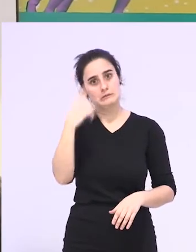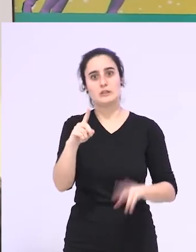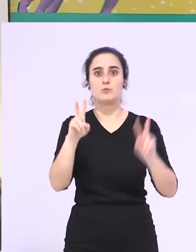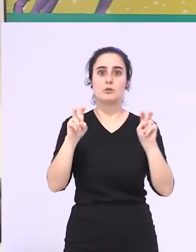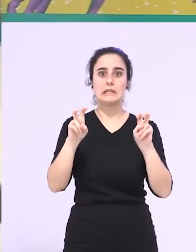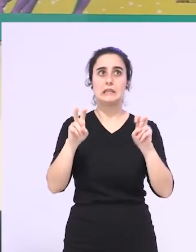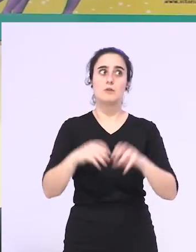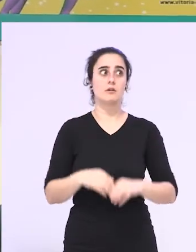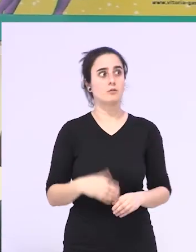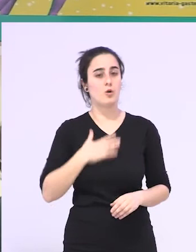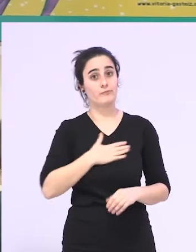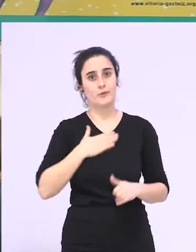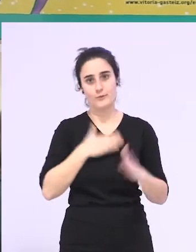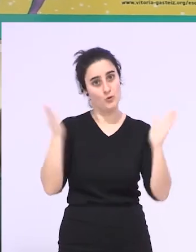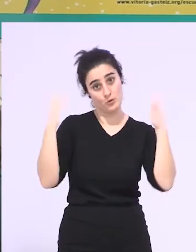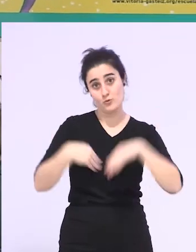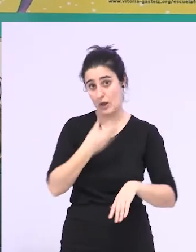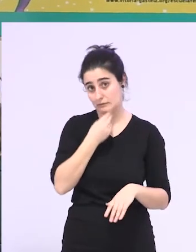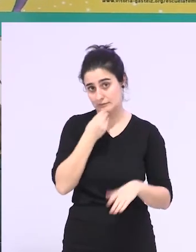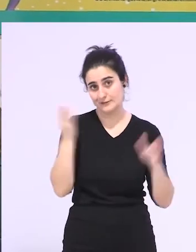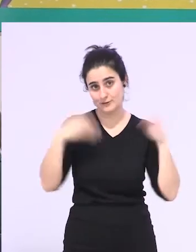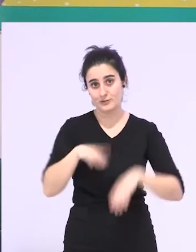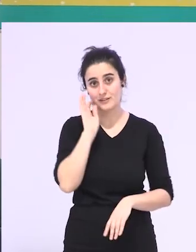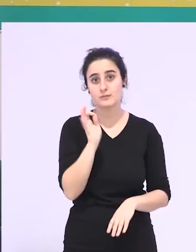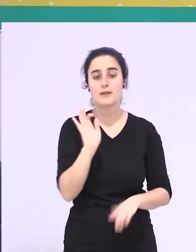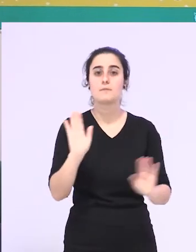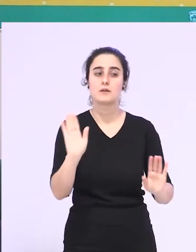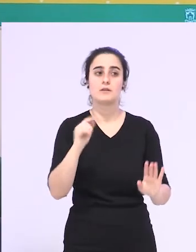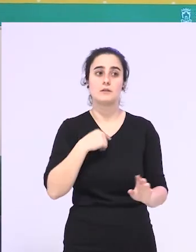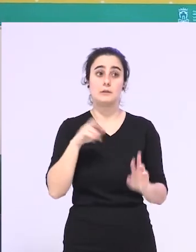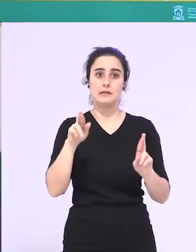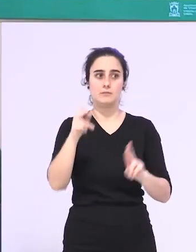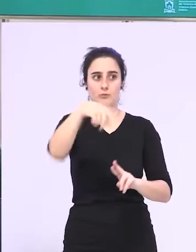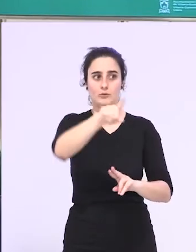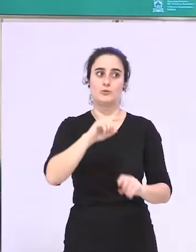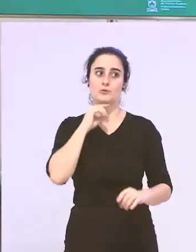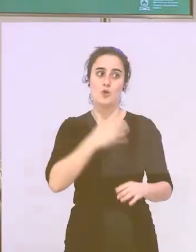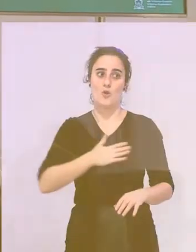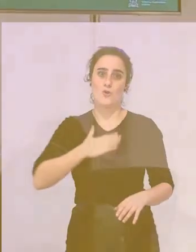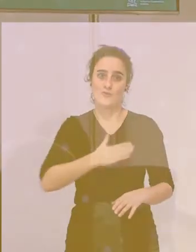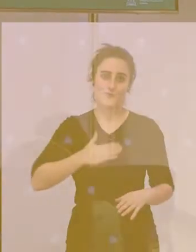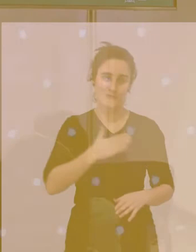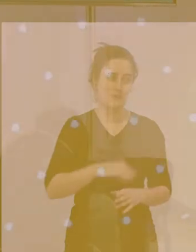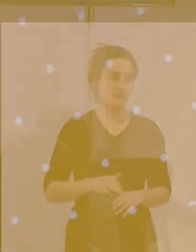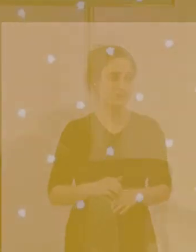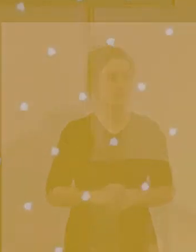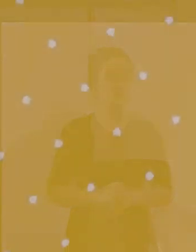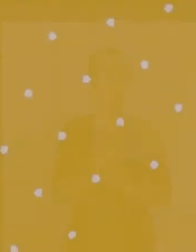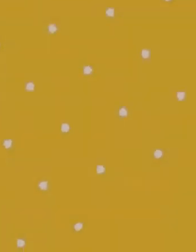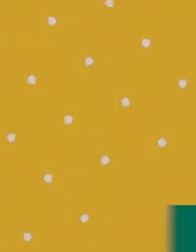dela atxegina zentzu hortan. Baina, bueno, espero eta lare guztua dagoa zinatela.